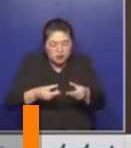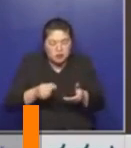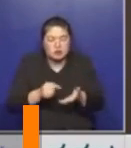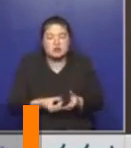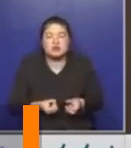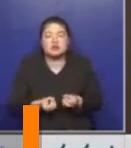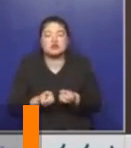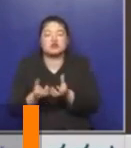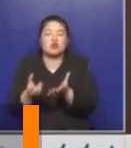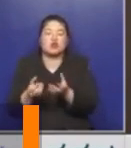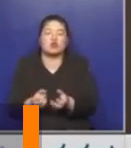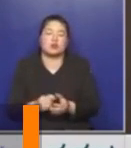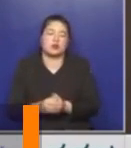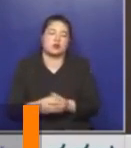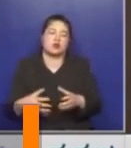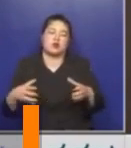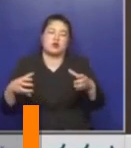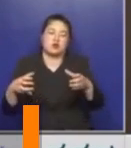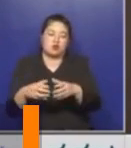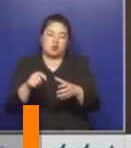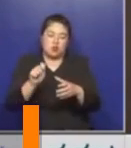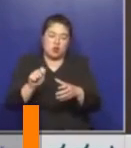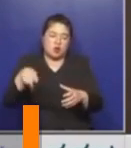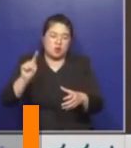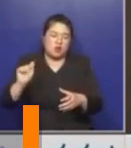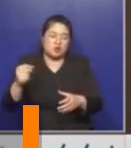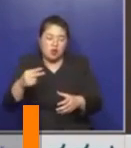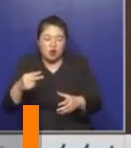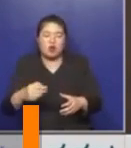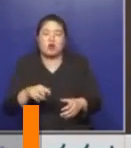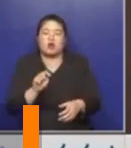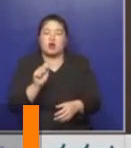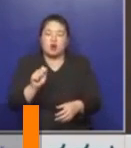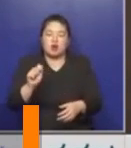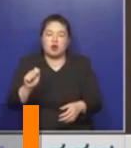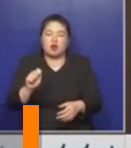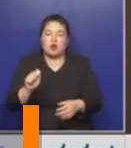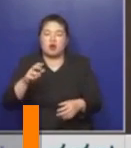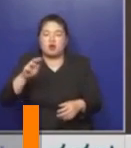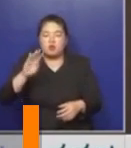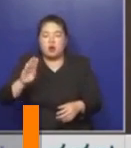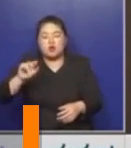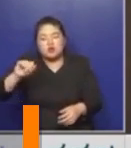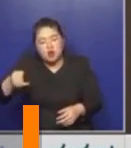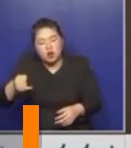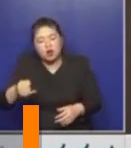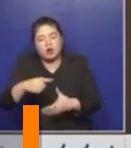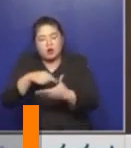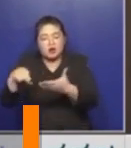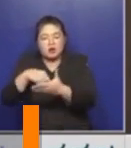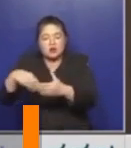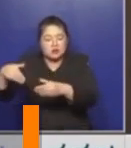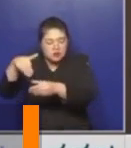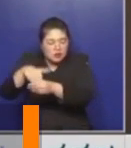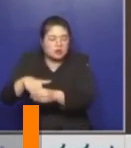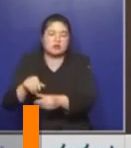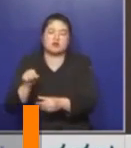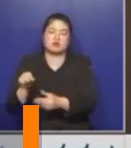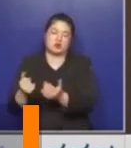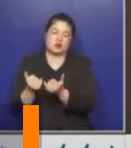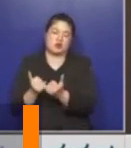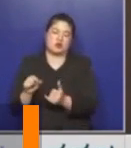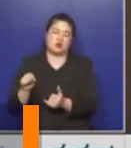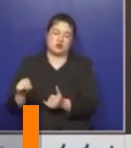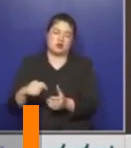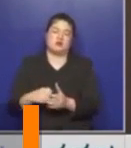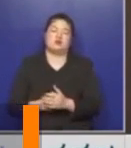ปกครองส่วนท้องถิ่นโดยเฉพาะจะมีการเลือกตั้งสมาชิกสภาองค์การบริหารส่วนจังหวัดนะครับบอกแล้วปัจจุบันก็มีการตั้งกอง